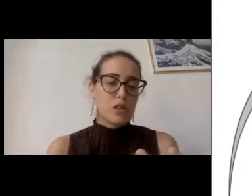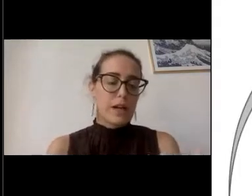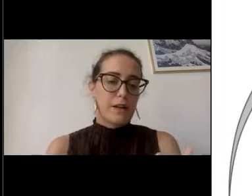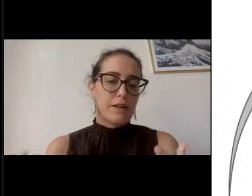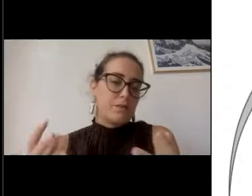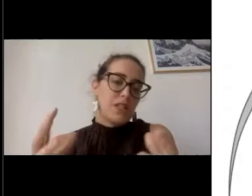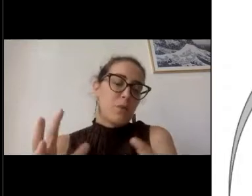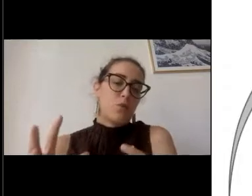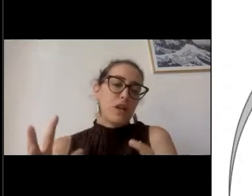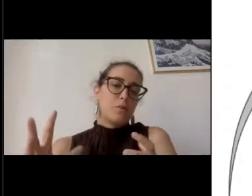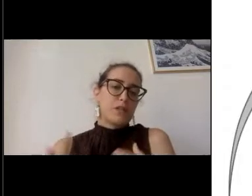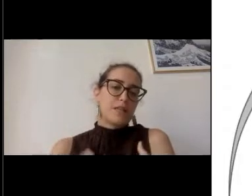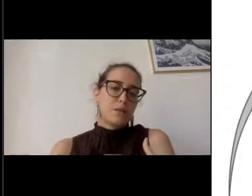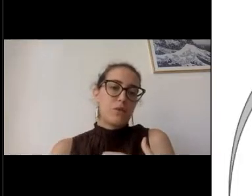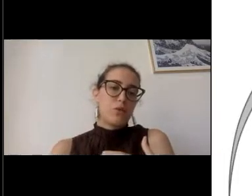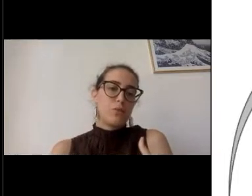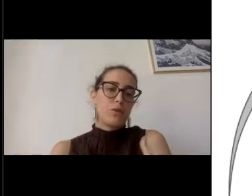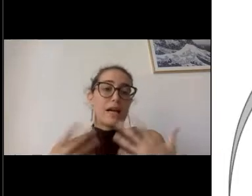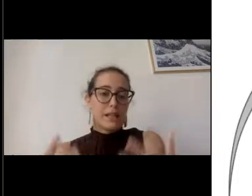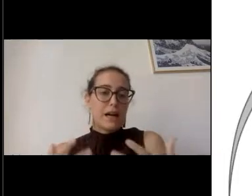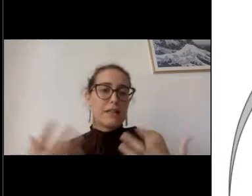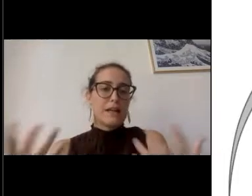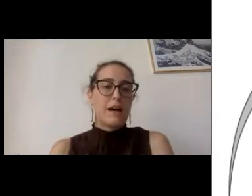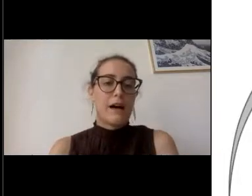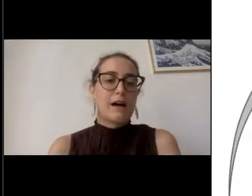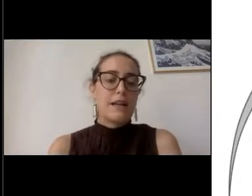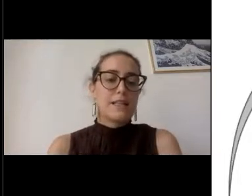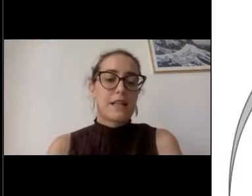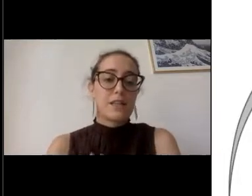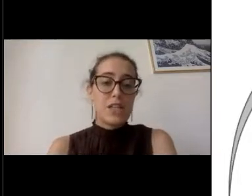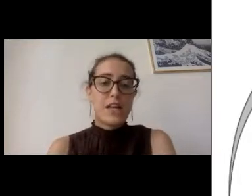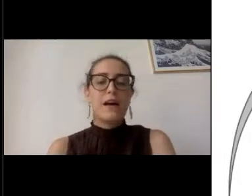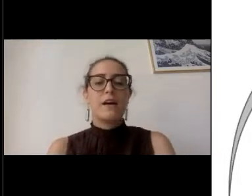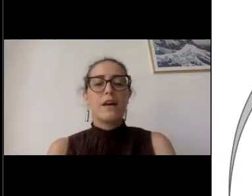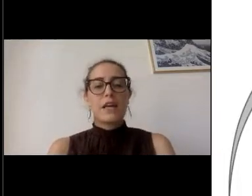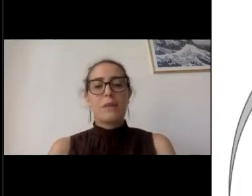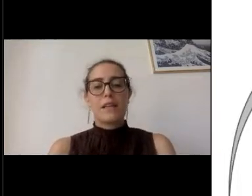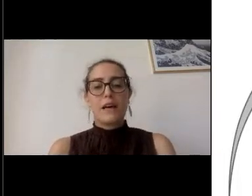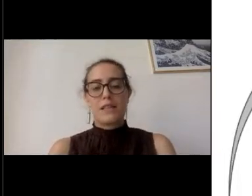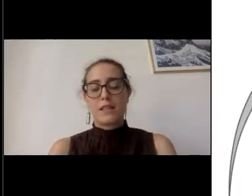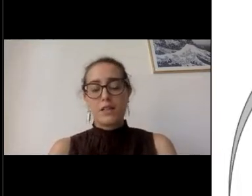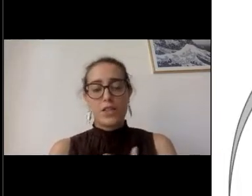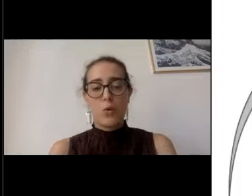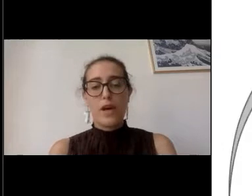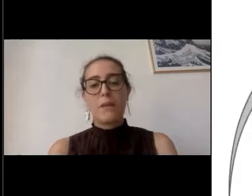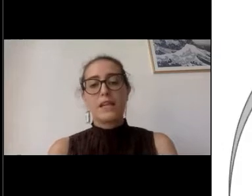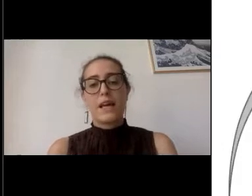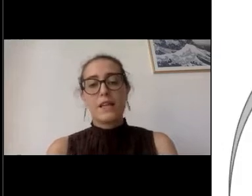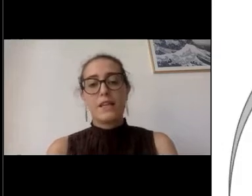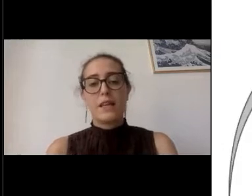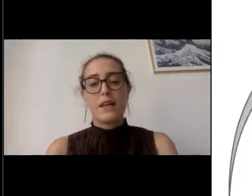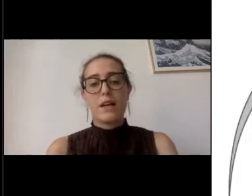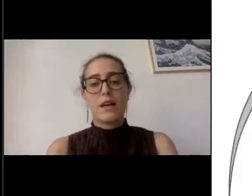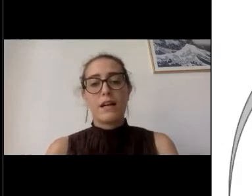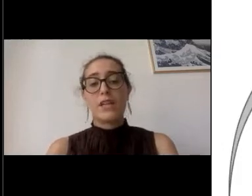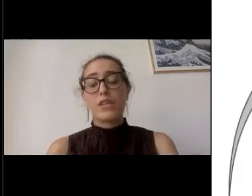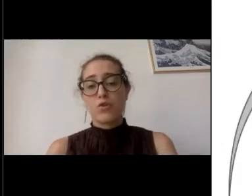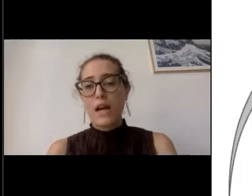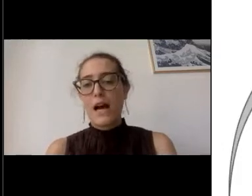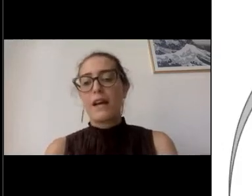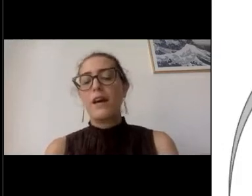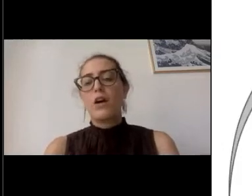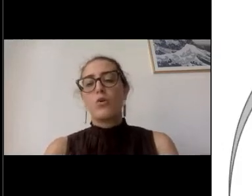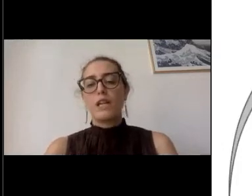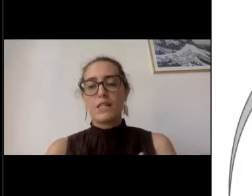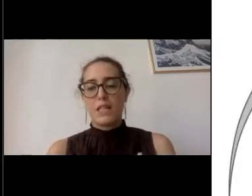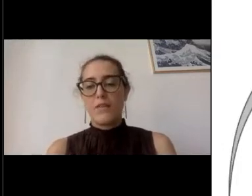molta diciamo una importanza più grande data alla strategia in materia di energia